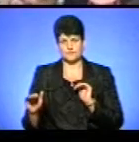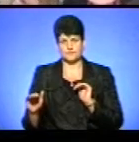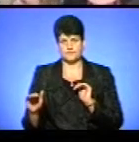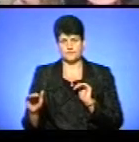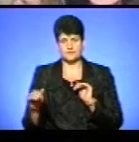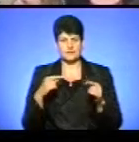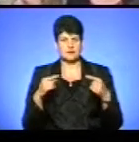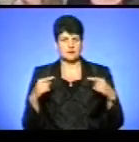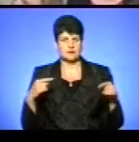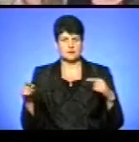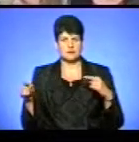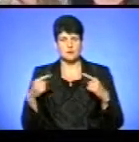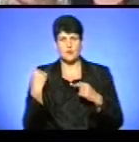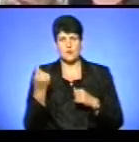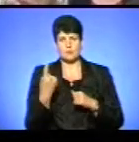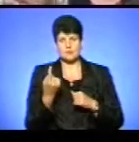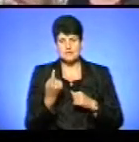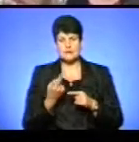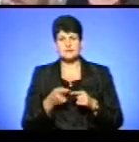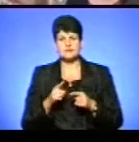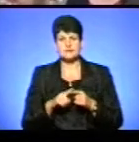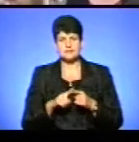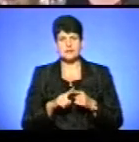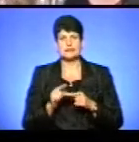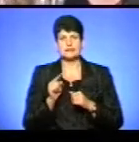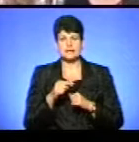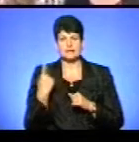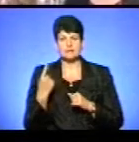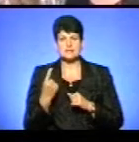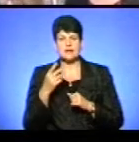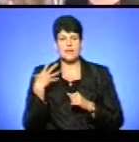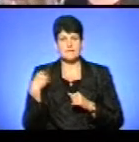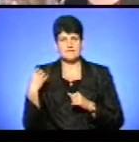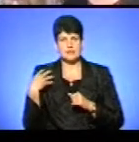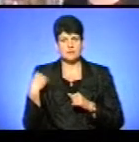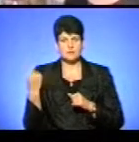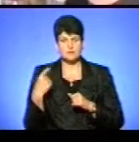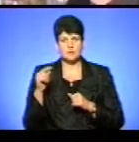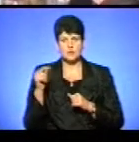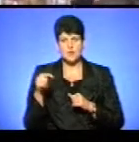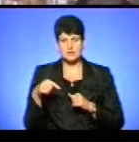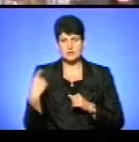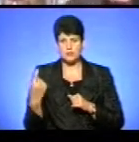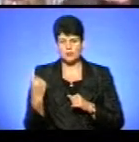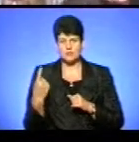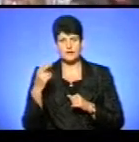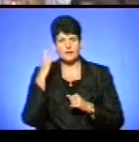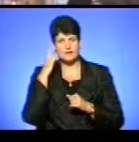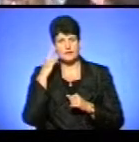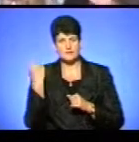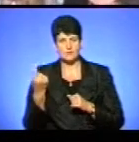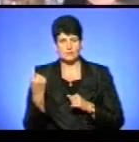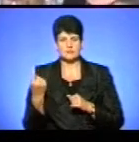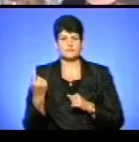з різних областей. Це такі області, це Львівська область, Луганська область, Київська